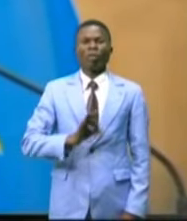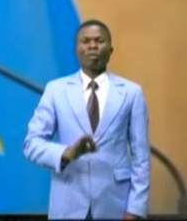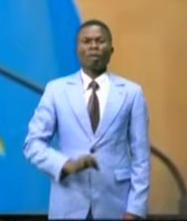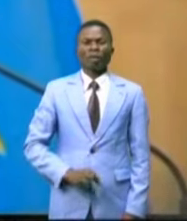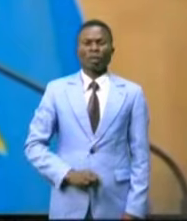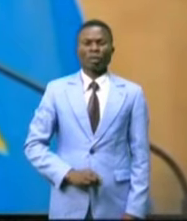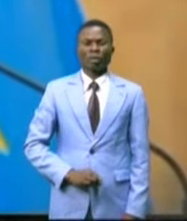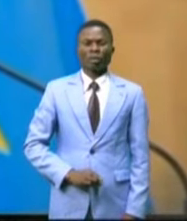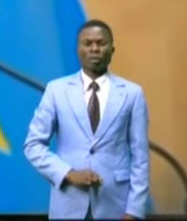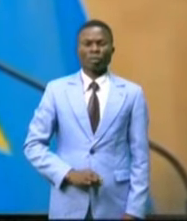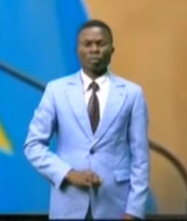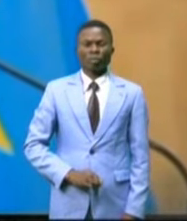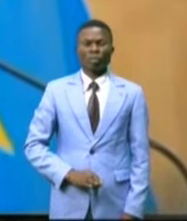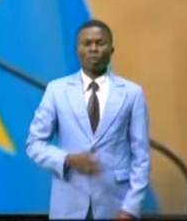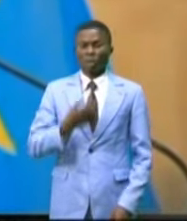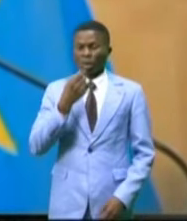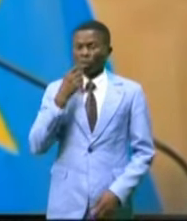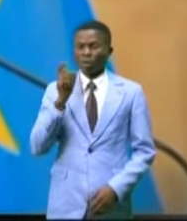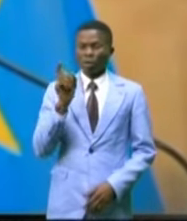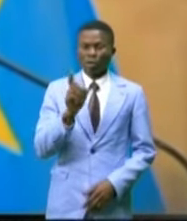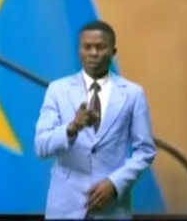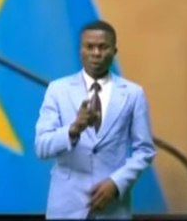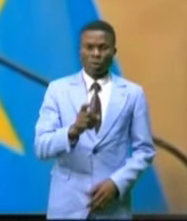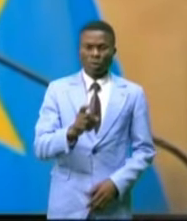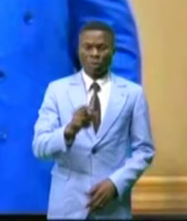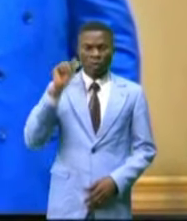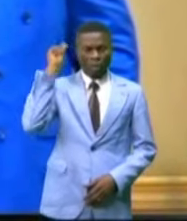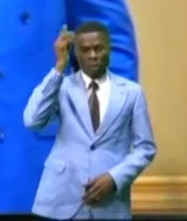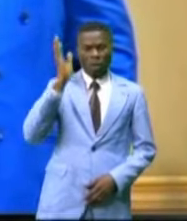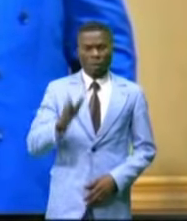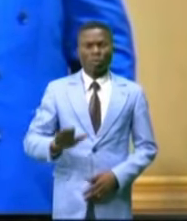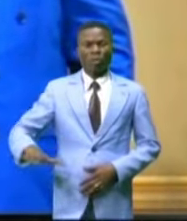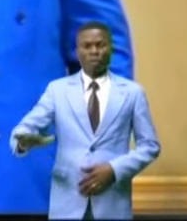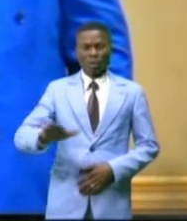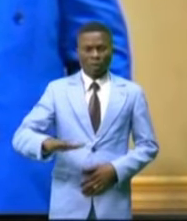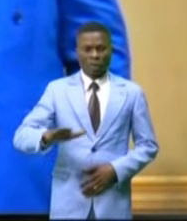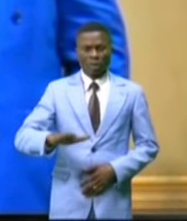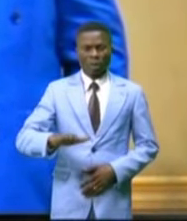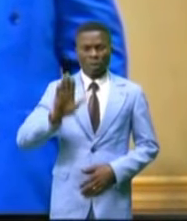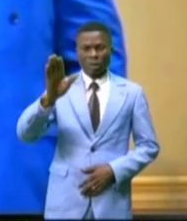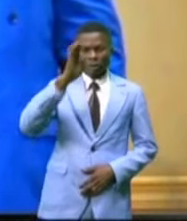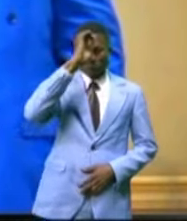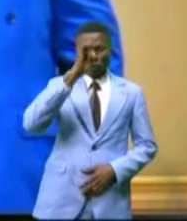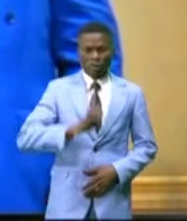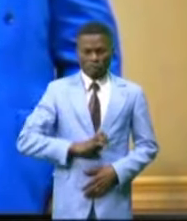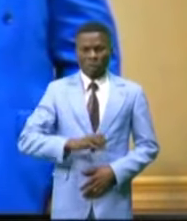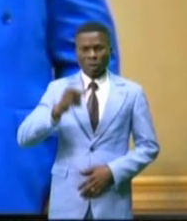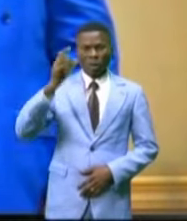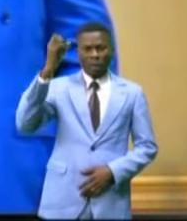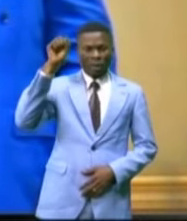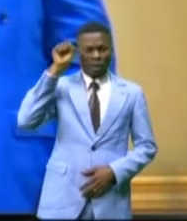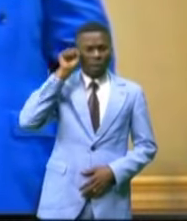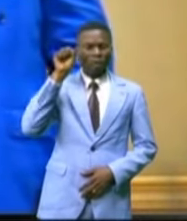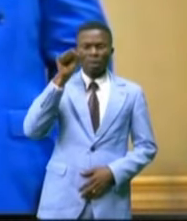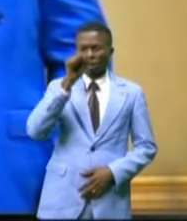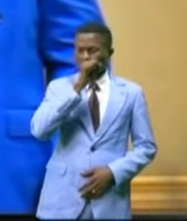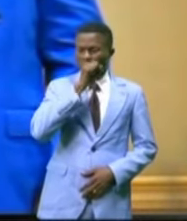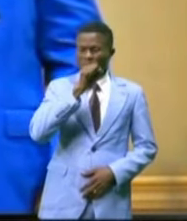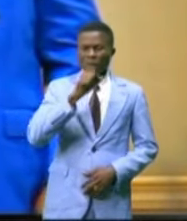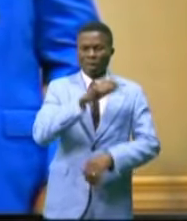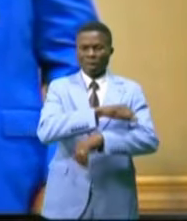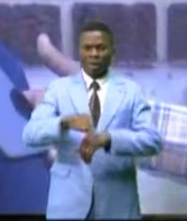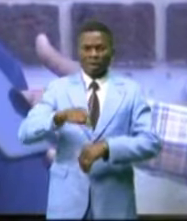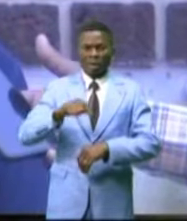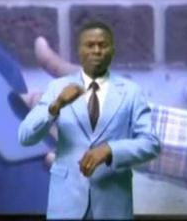tilombo avait instruit le gouvernement de la République ié par son excellent Jean-Michel samalouondé à travers le ministère des